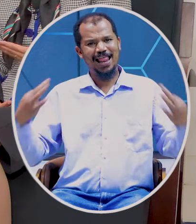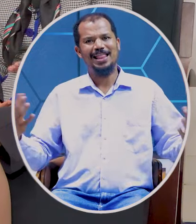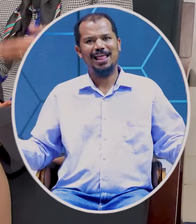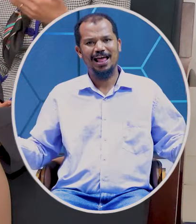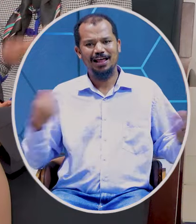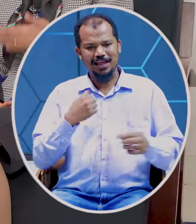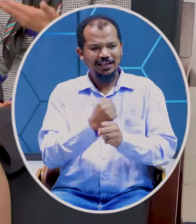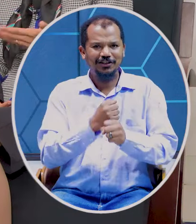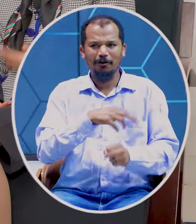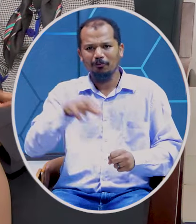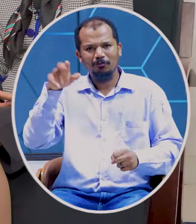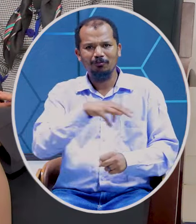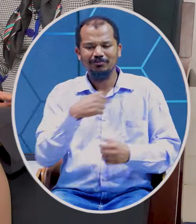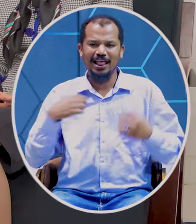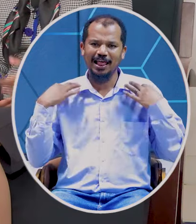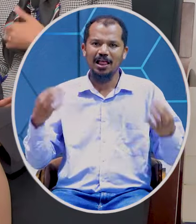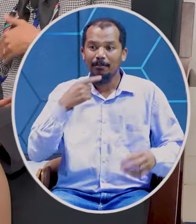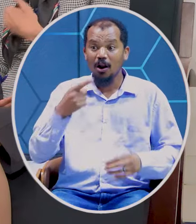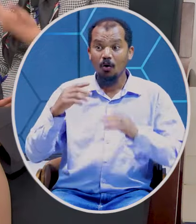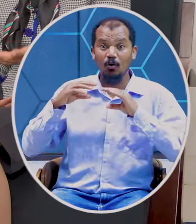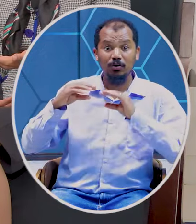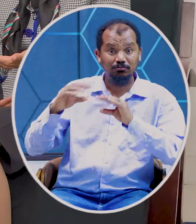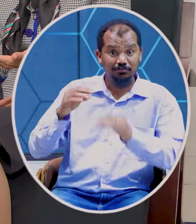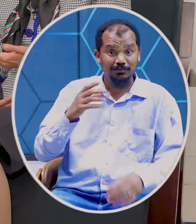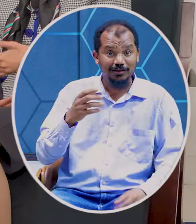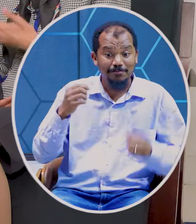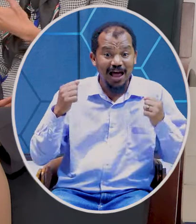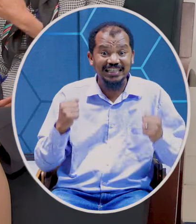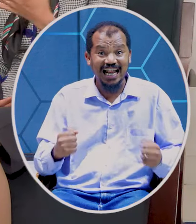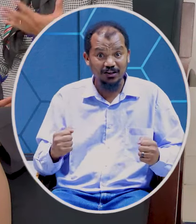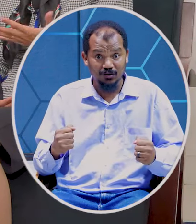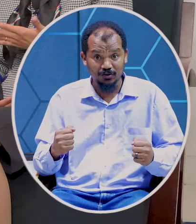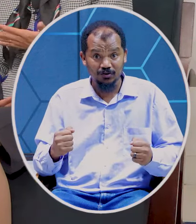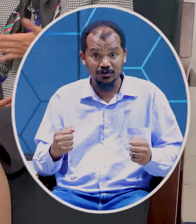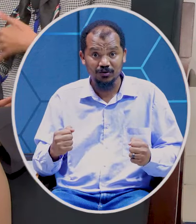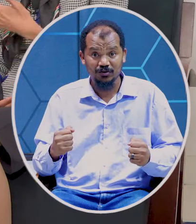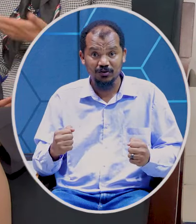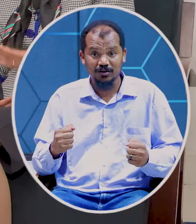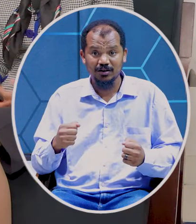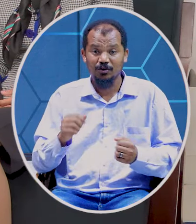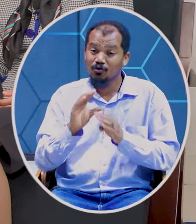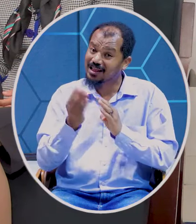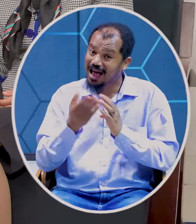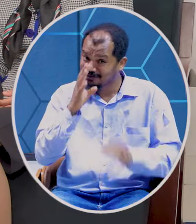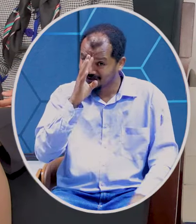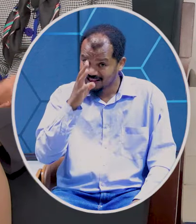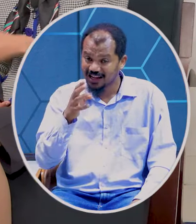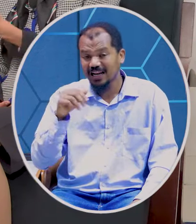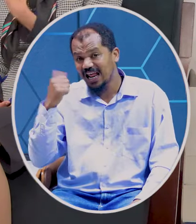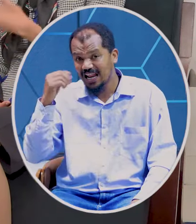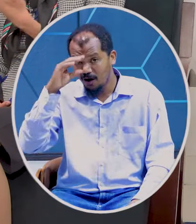ጤናማ ህይወት ይሁን እየሰራው እየወጣው እየወረድኩ ነው ብለው ለመናገር የሚያስችላቸው ኢንቫይሮንመንት